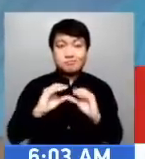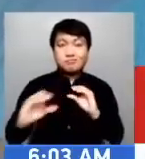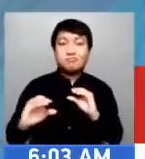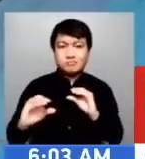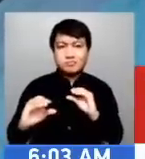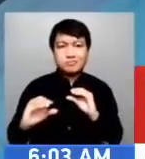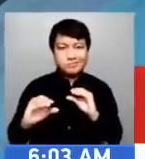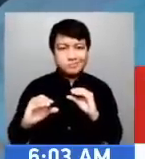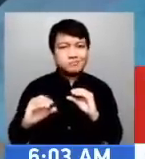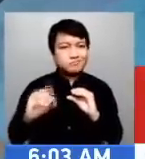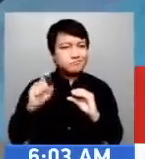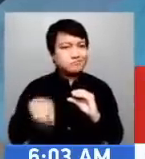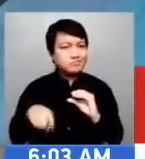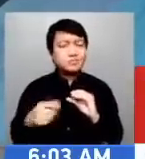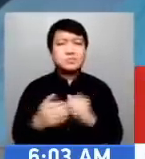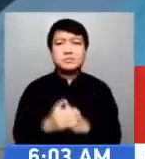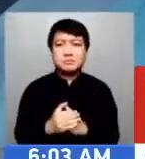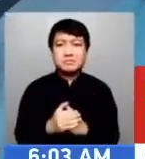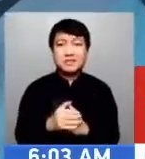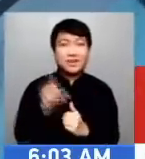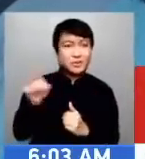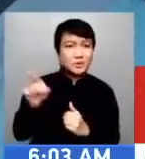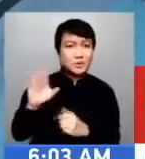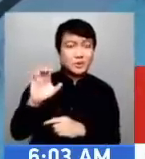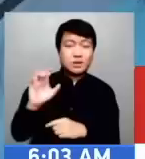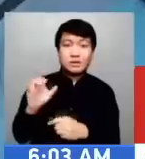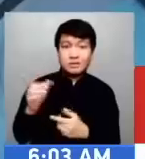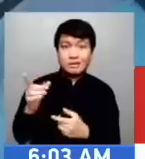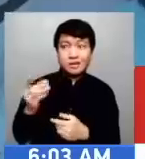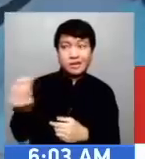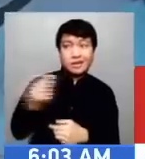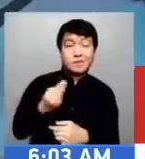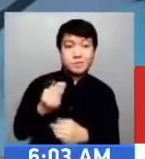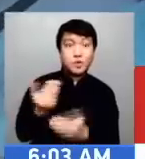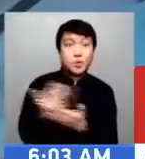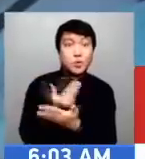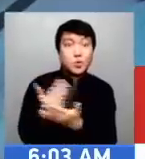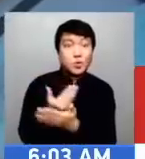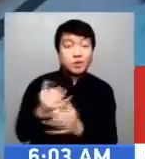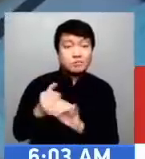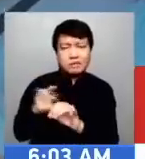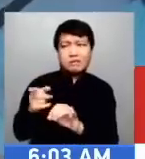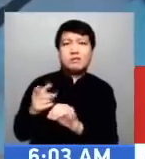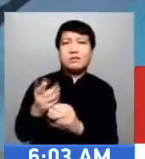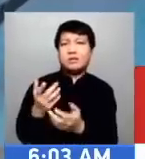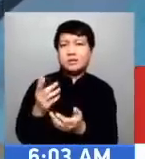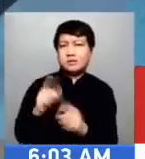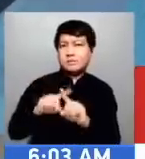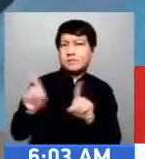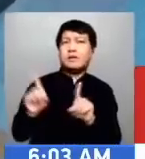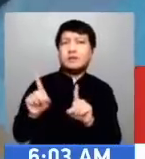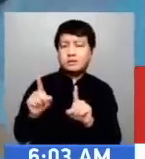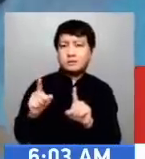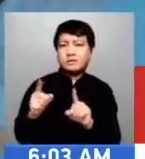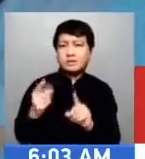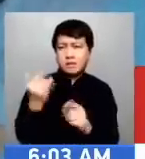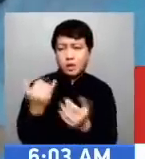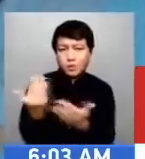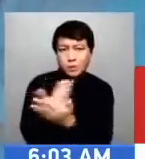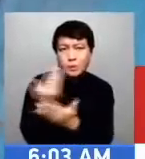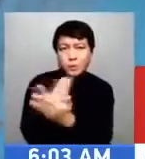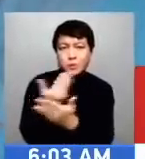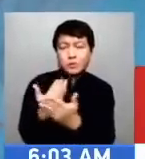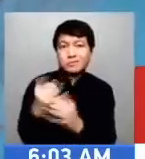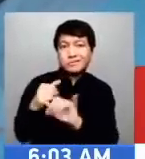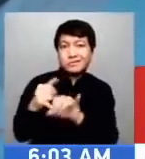yung sauran, iba na yun eh. Marami kang ano to, yung pakikisamahan, sir, no, sa modernization na yun. Sa